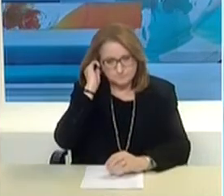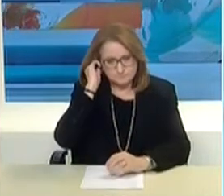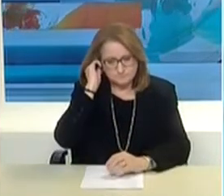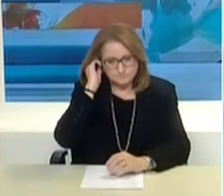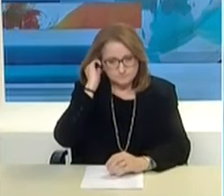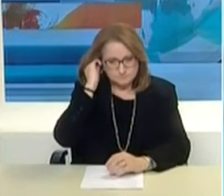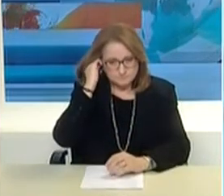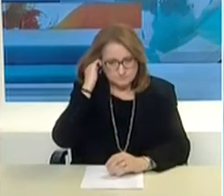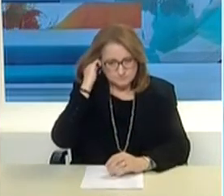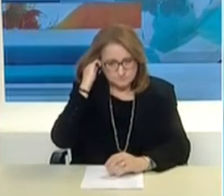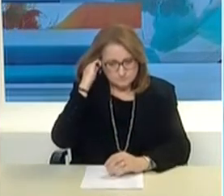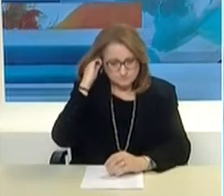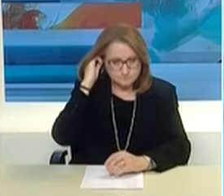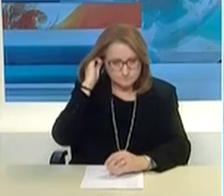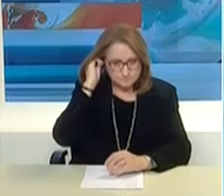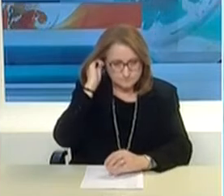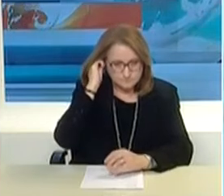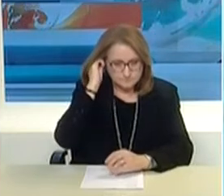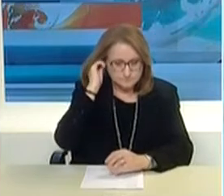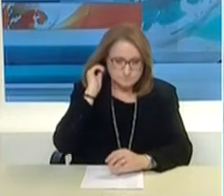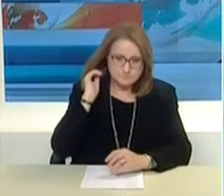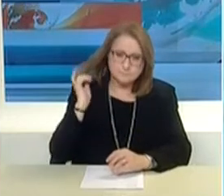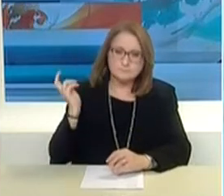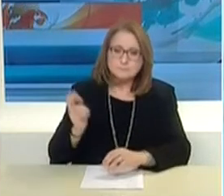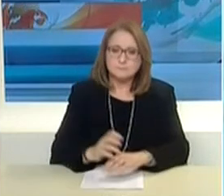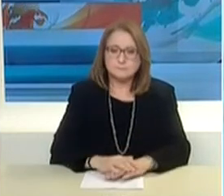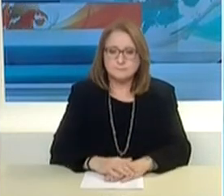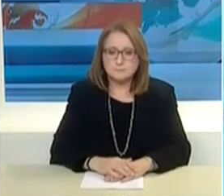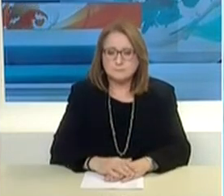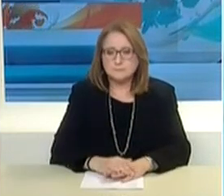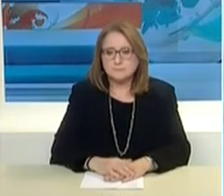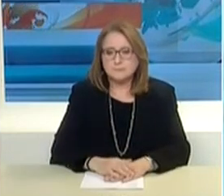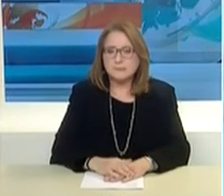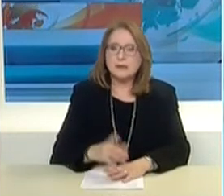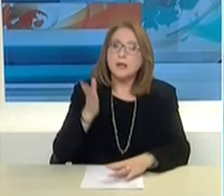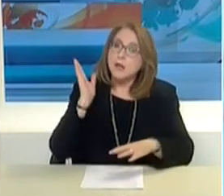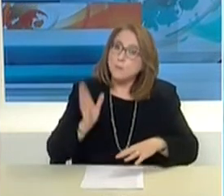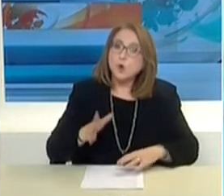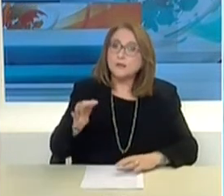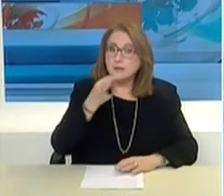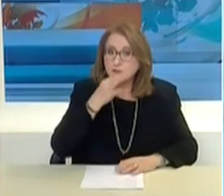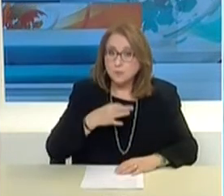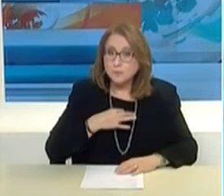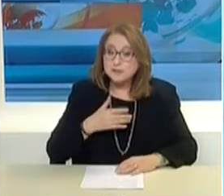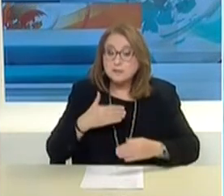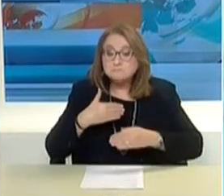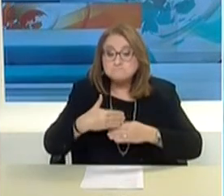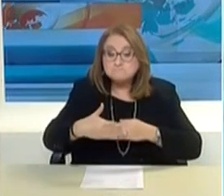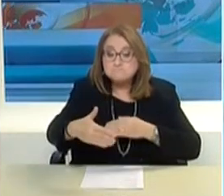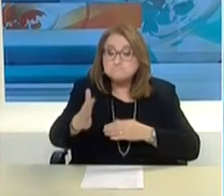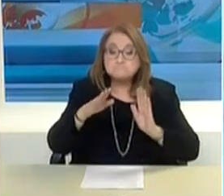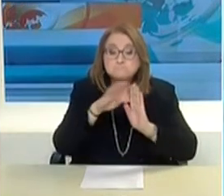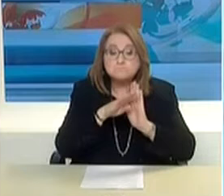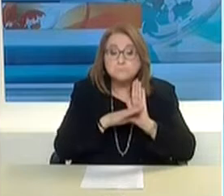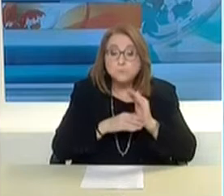Η κυρία Γκουρίδη. Θα μπορούσαμε να έχουμε ένα χρονοδιάγραμμα ή τέλος πάντων ποιος είναι ο προγραμματισμός για